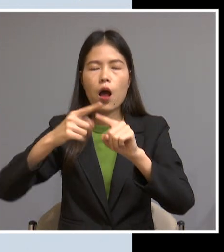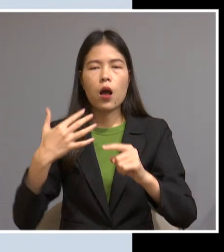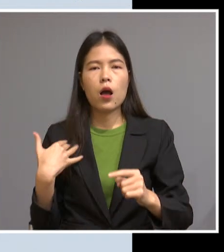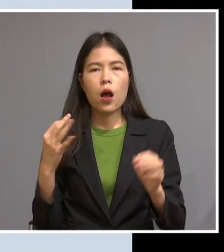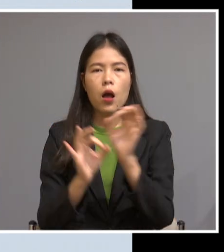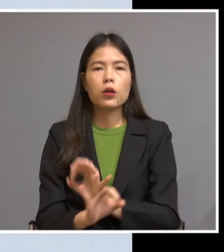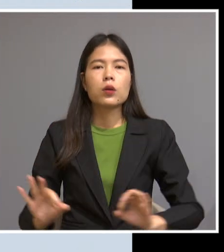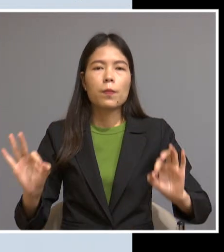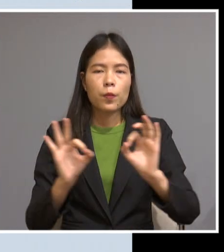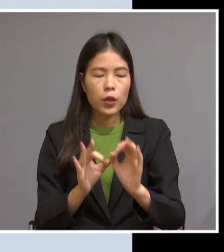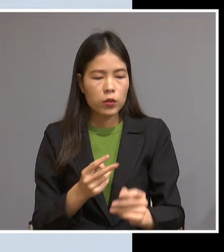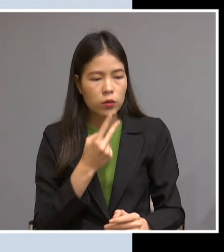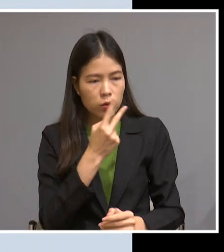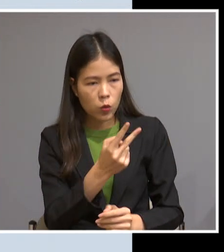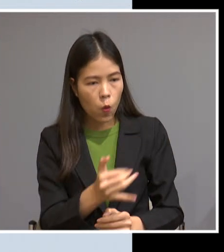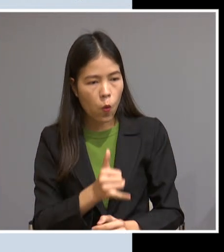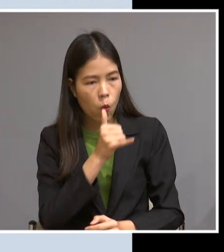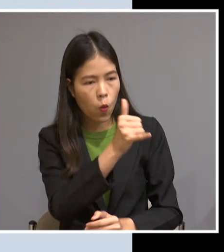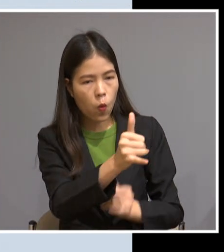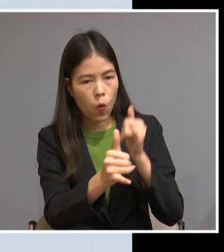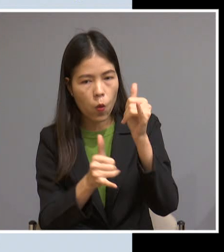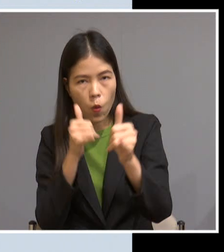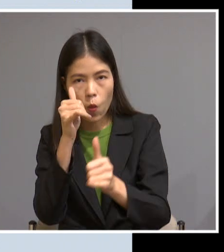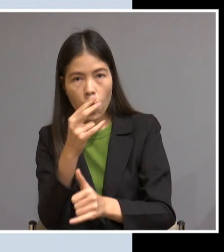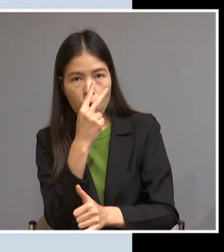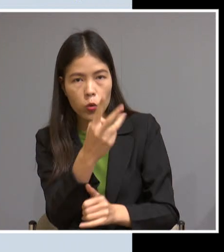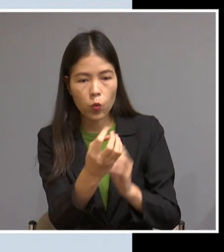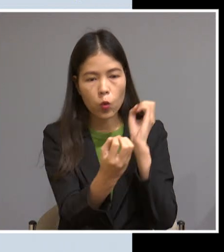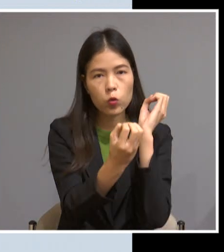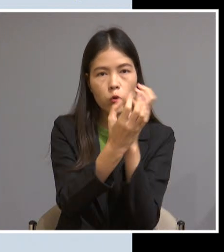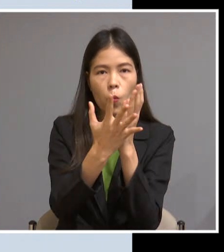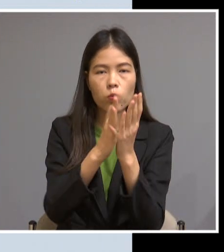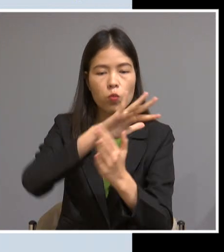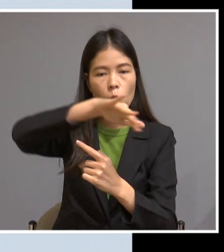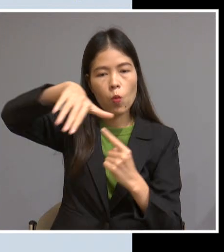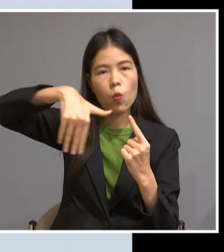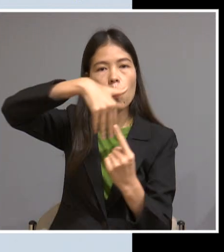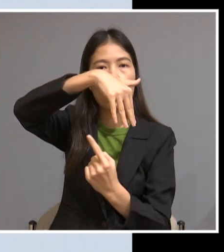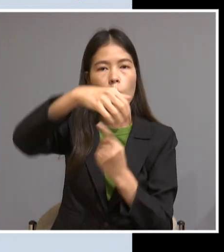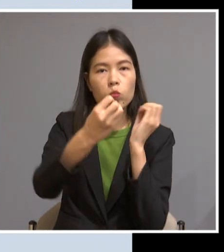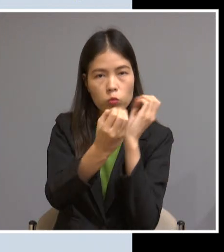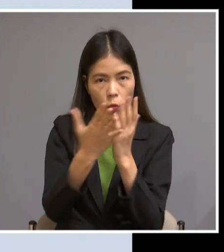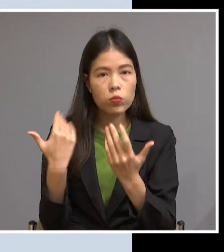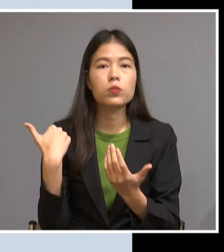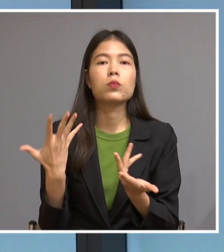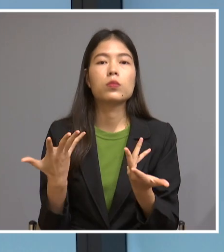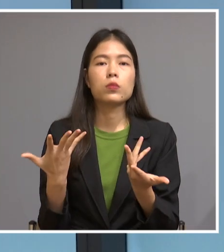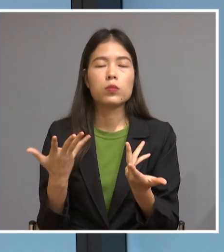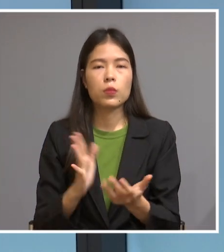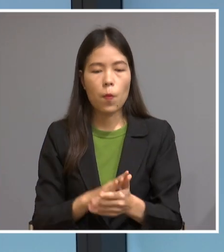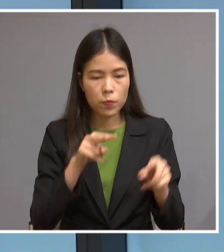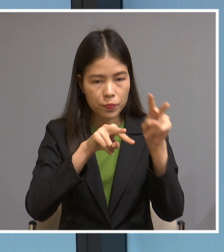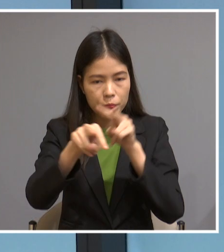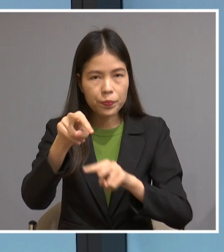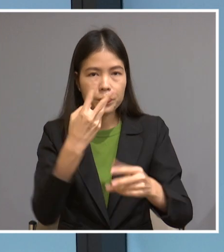าและจัดทำรายงานการประเมินผลกระทบสิงแดล้อมหรอ EAA นะครับซึ่งในแผนของก้มทางหรวงเราก